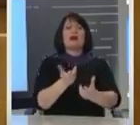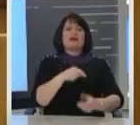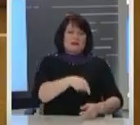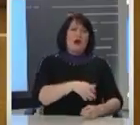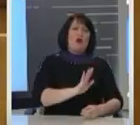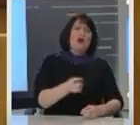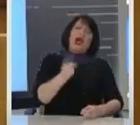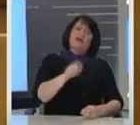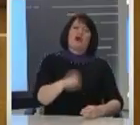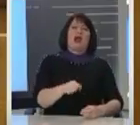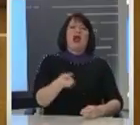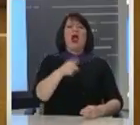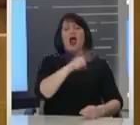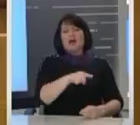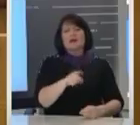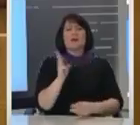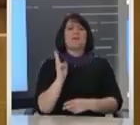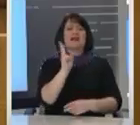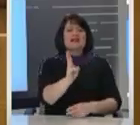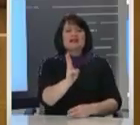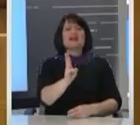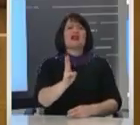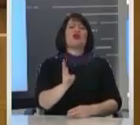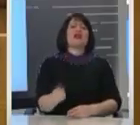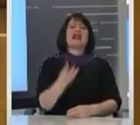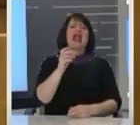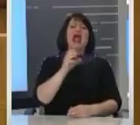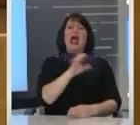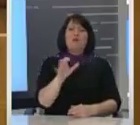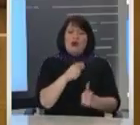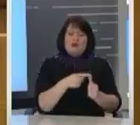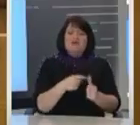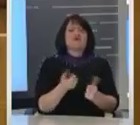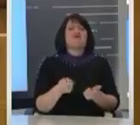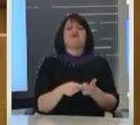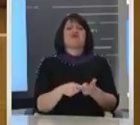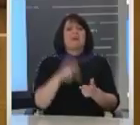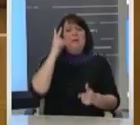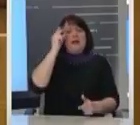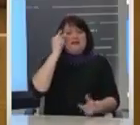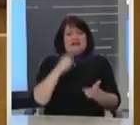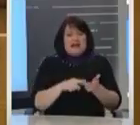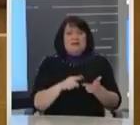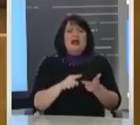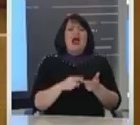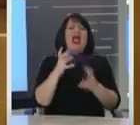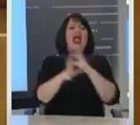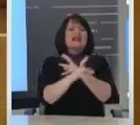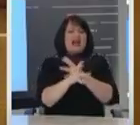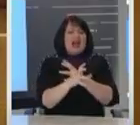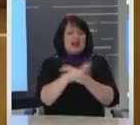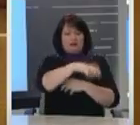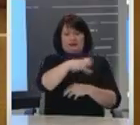αύριο. Η Πατησίων, τα Εξάρχεια, η Νεάπολη και τα πανεπιστήμια γίνονται